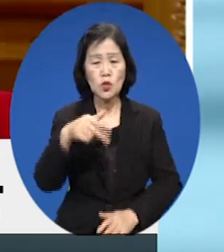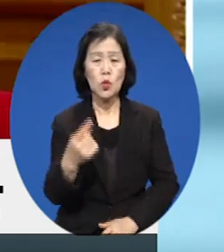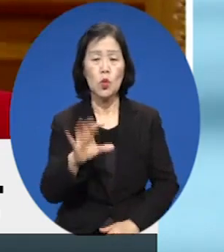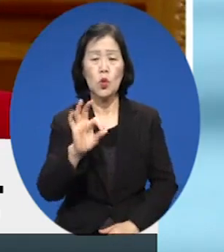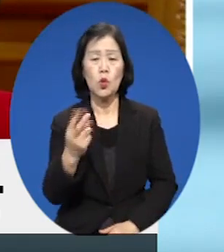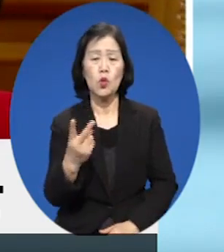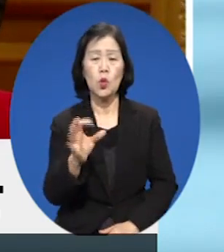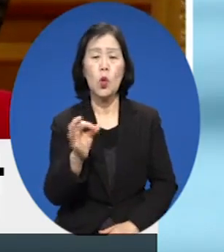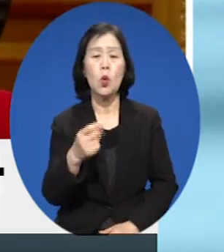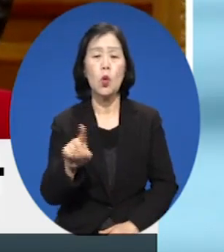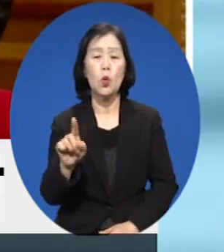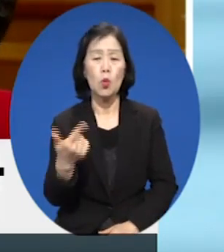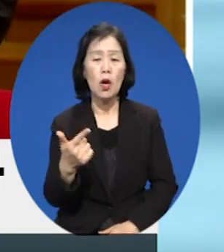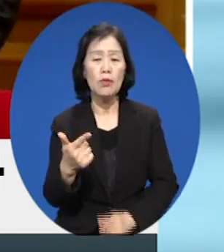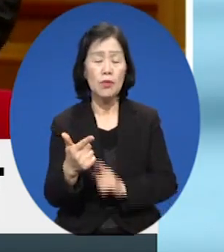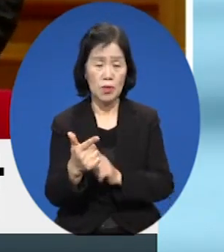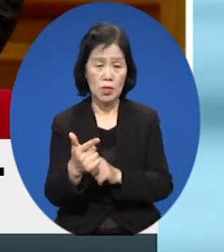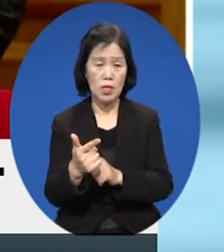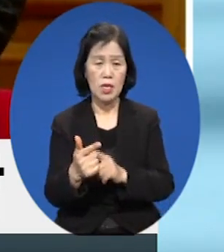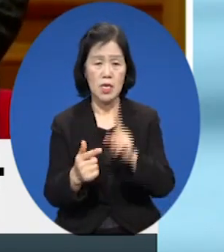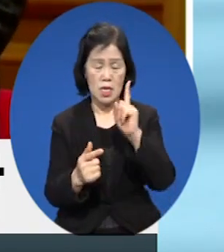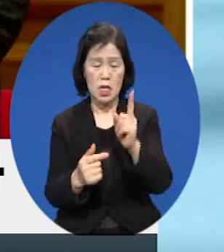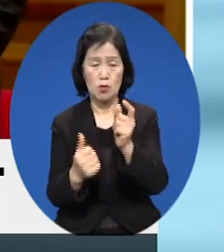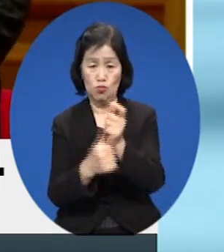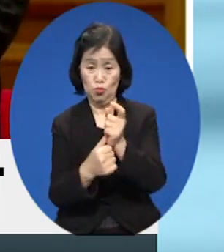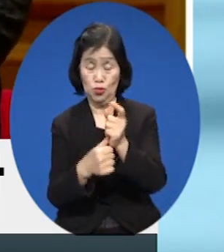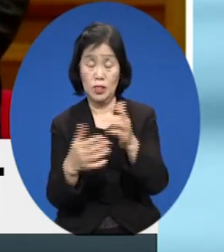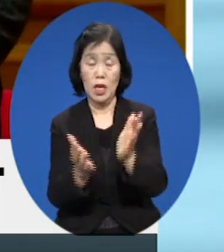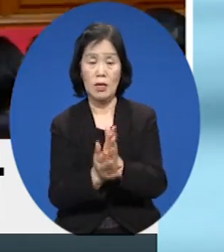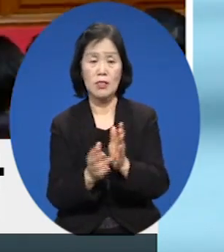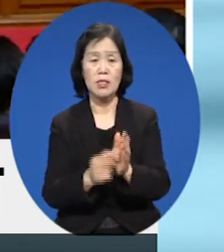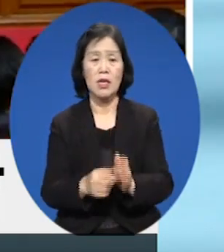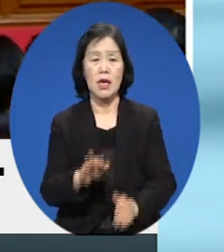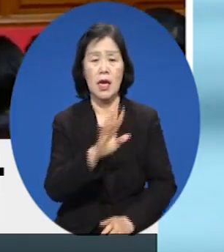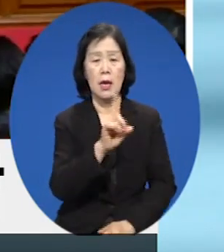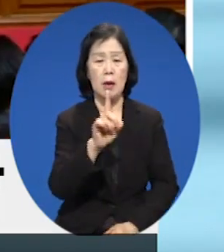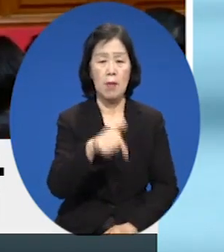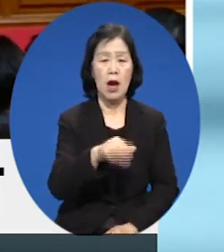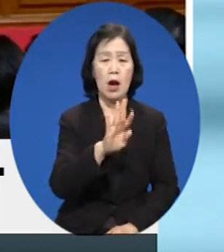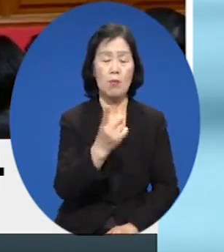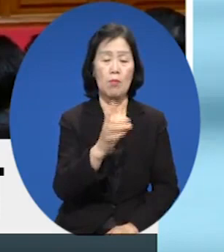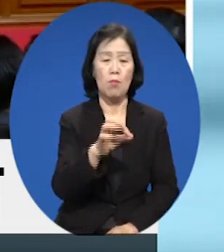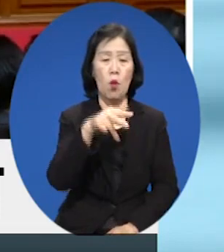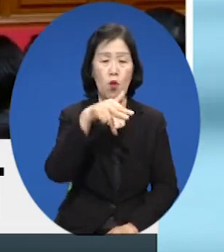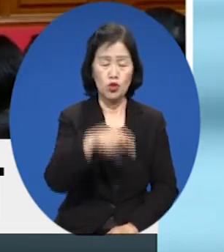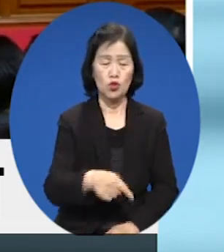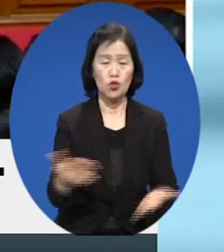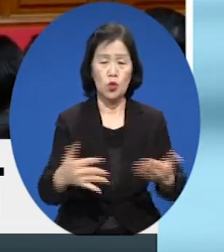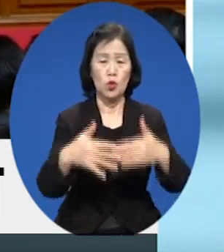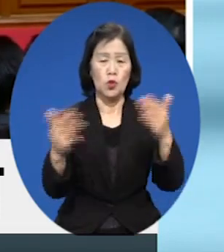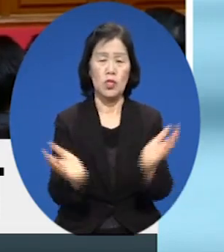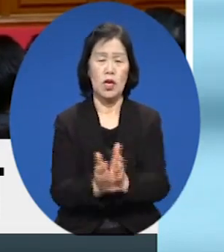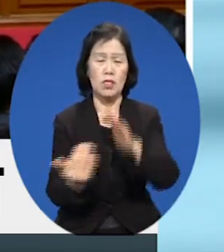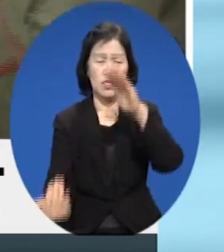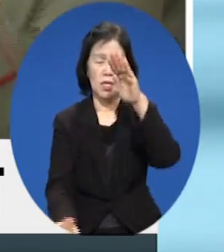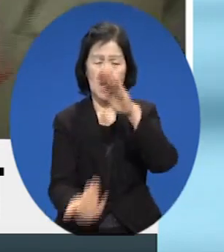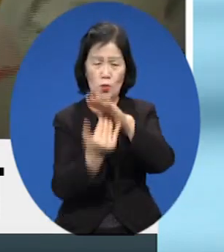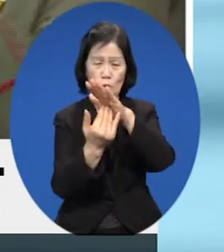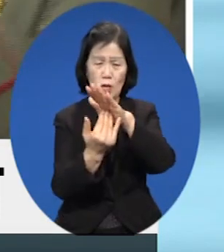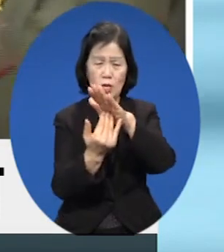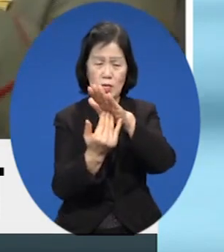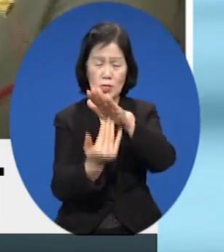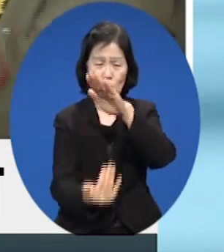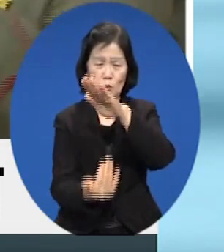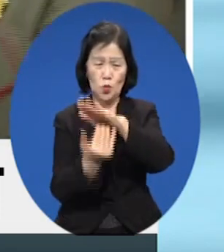일부 부자 인데 이번에 이제 그 바라 자만은 박봉주 상무위원 까 노동당의 좌구정 점 에서 최고